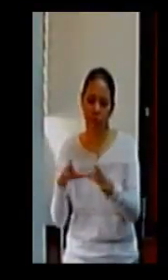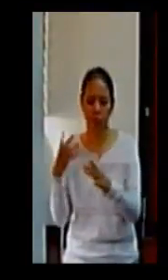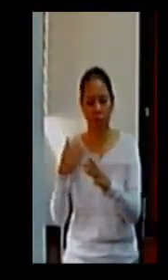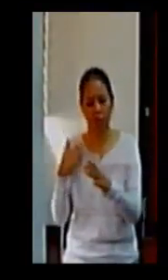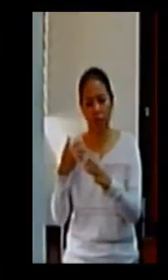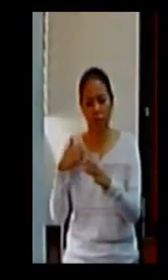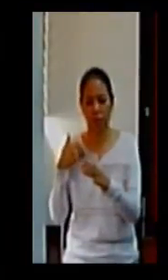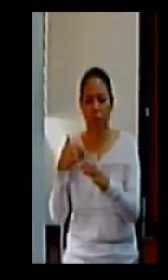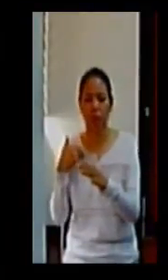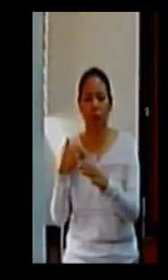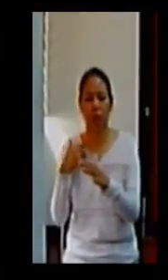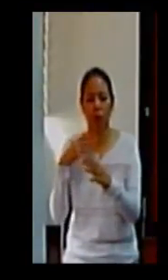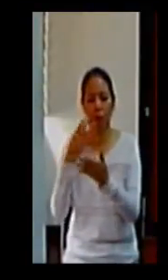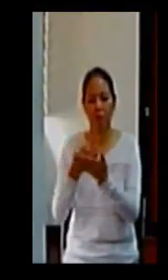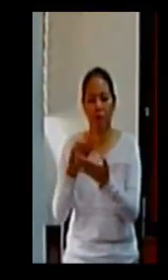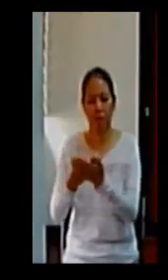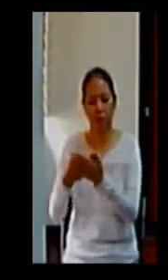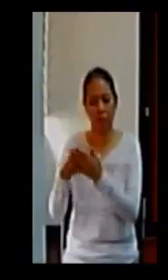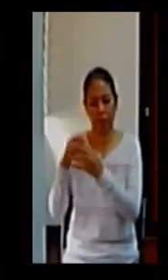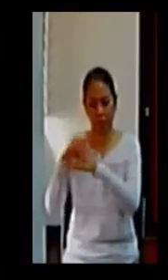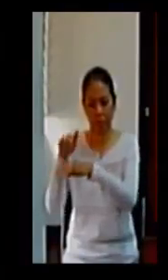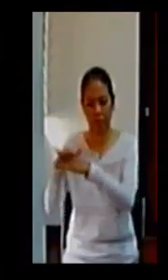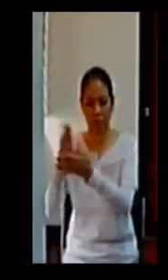pag-aaral ng aking mga anak.